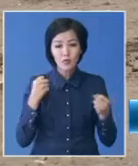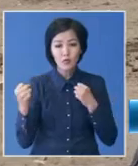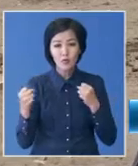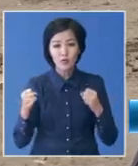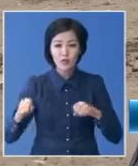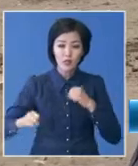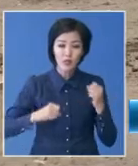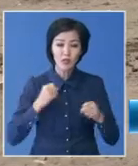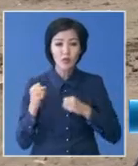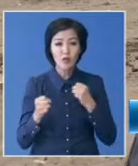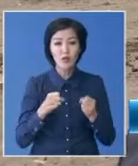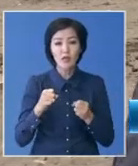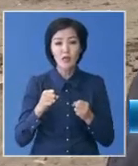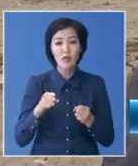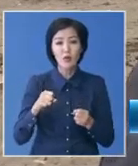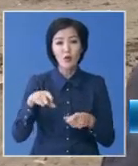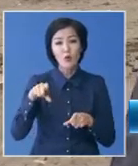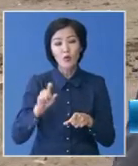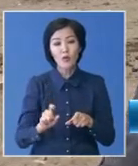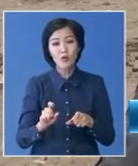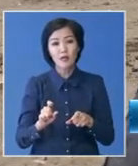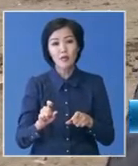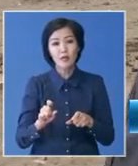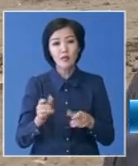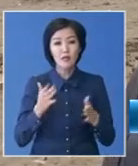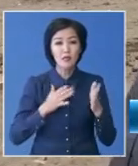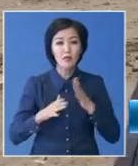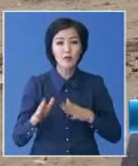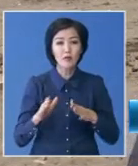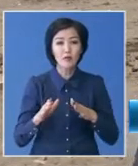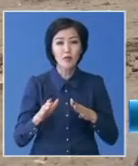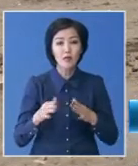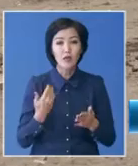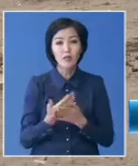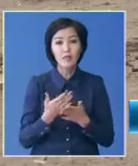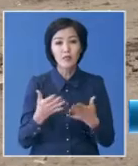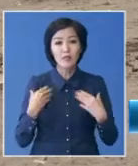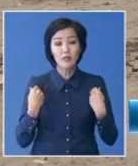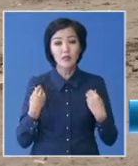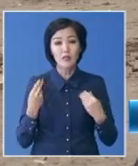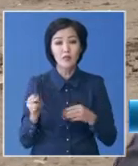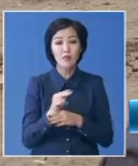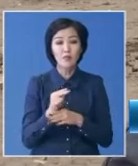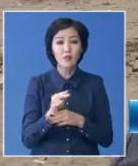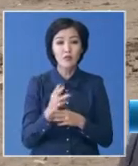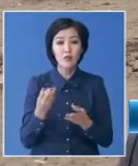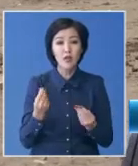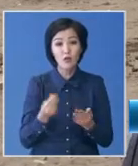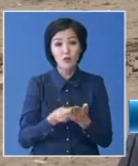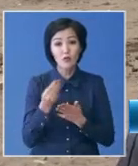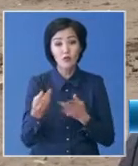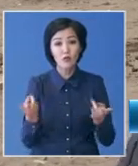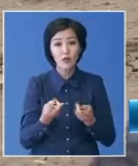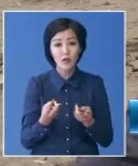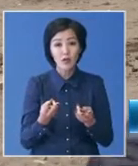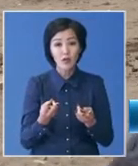буындарын босатып, кәдімгідей риза болып жатыр. Санаторийға барсаң, осыған бәріне ақша төлеу керек дейді. Мына жерде үйдің жанына шықтығы, өшірге